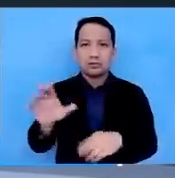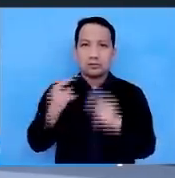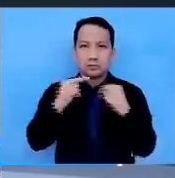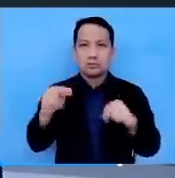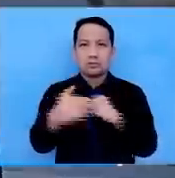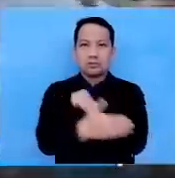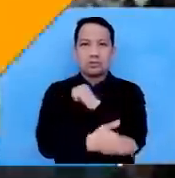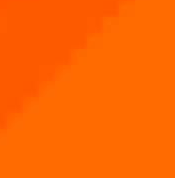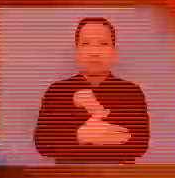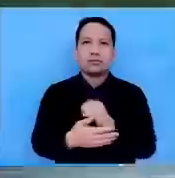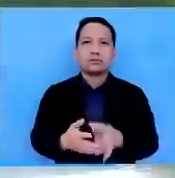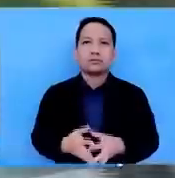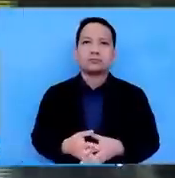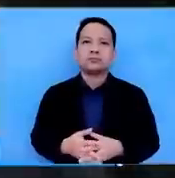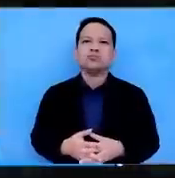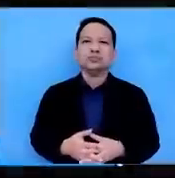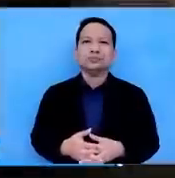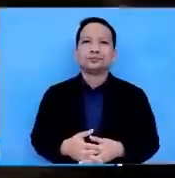Abroad.